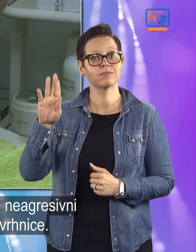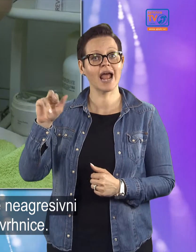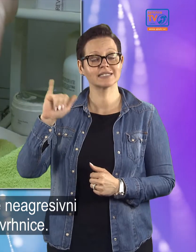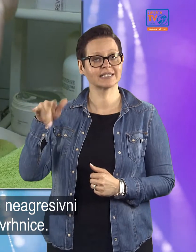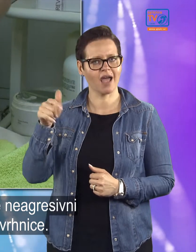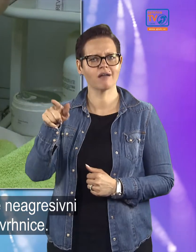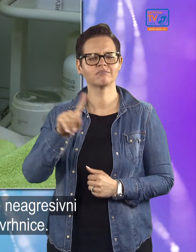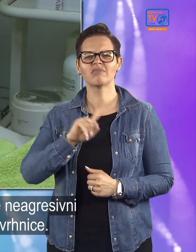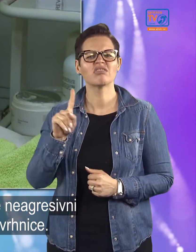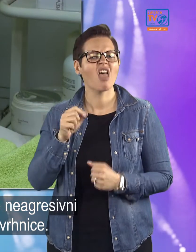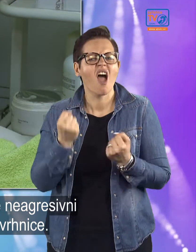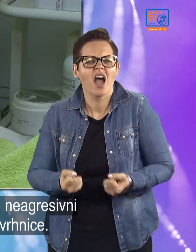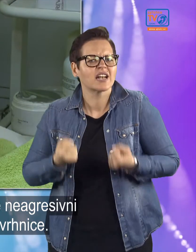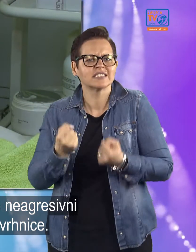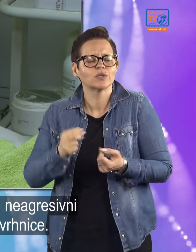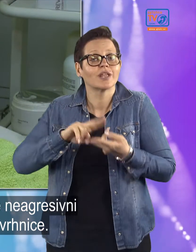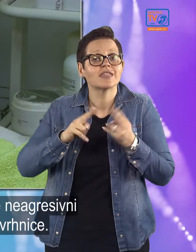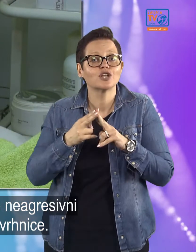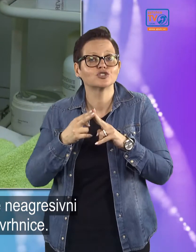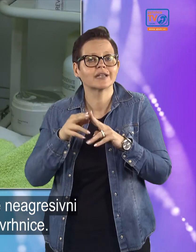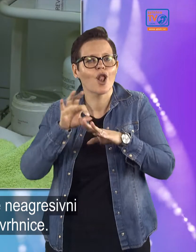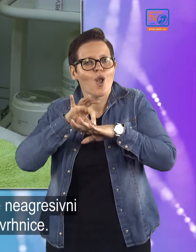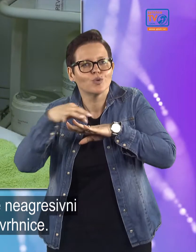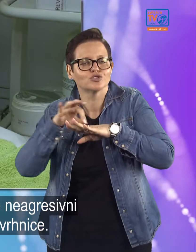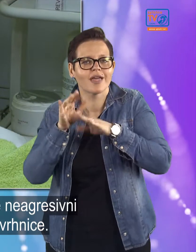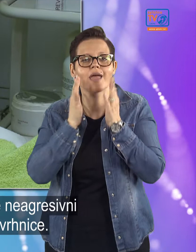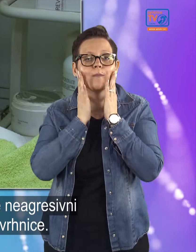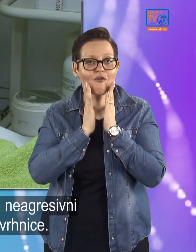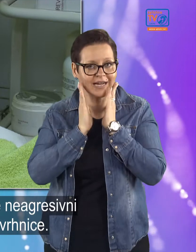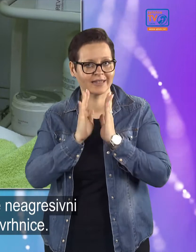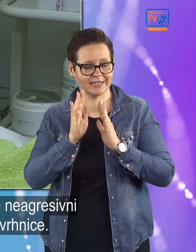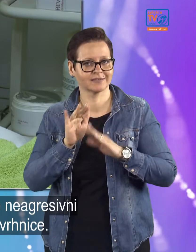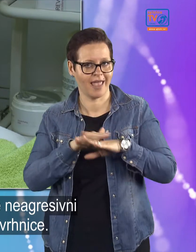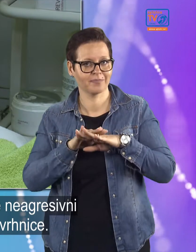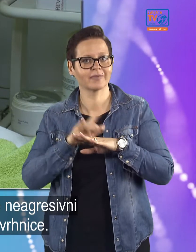Mikrodermoabrazija je neagresivni način luščenja povrhnjice.